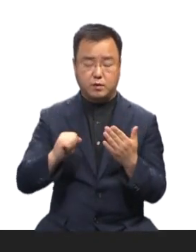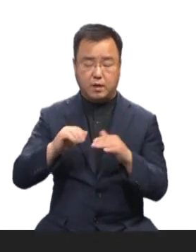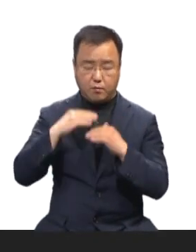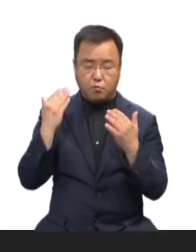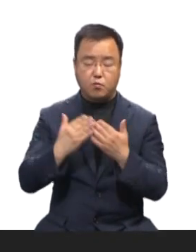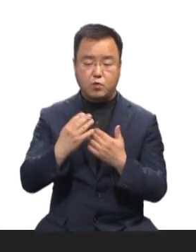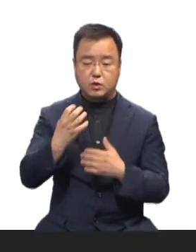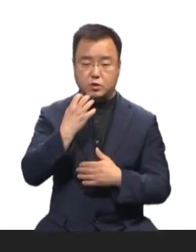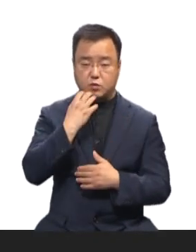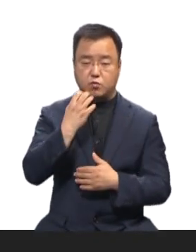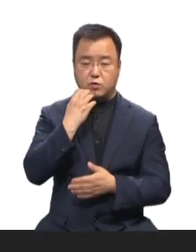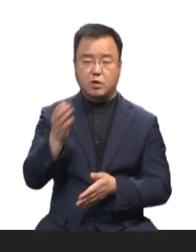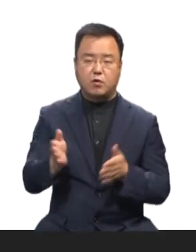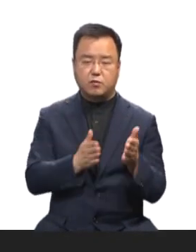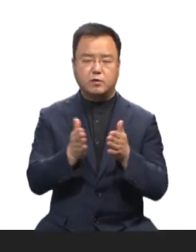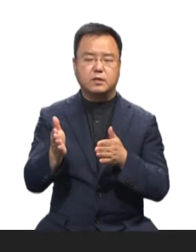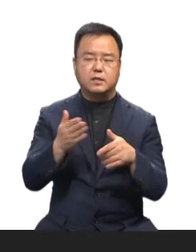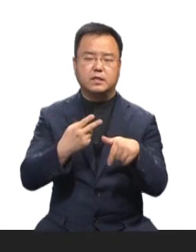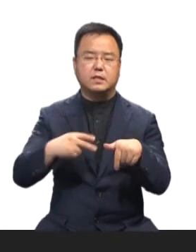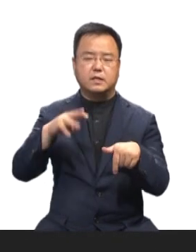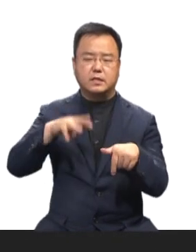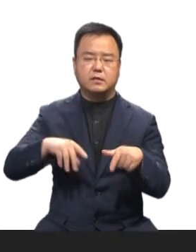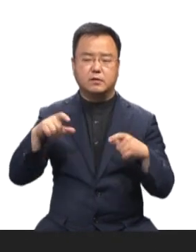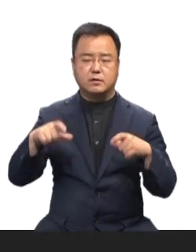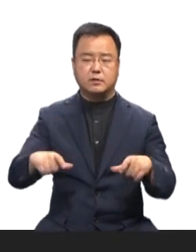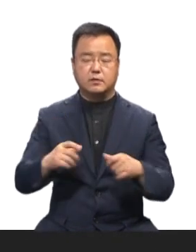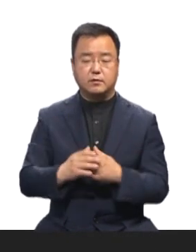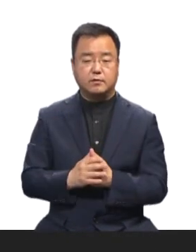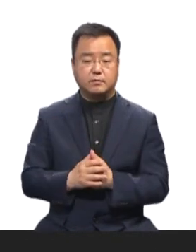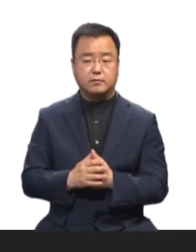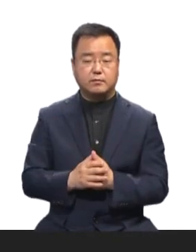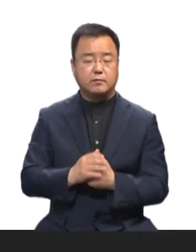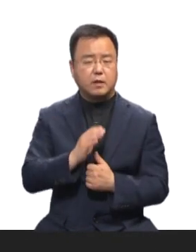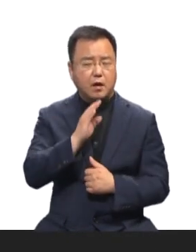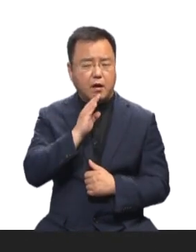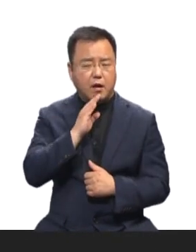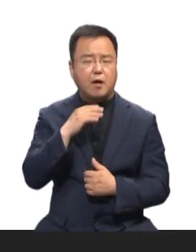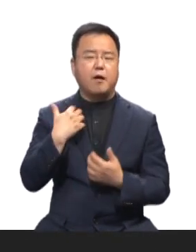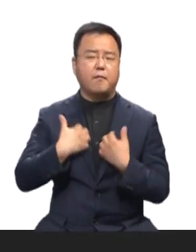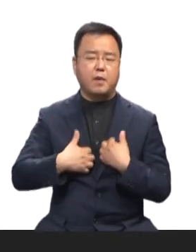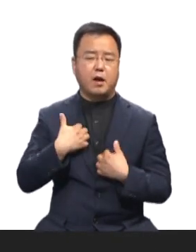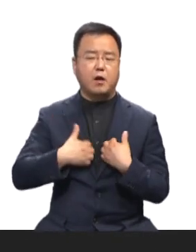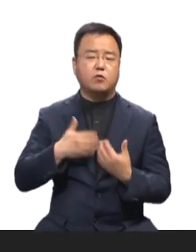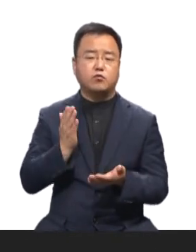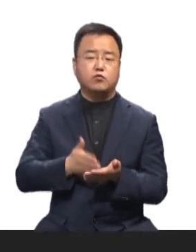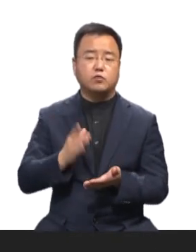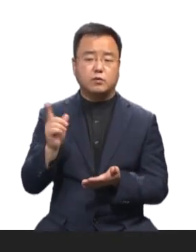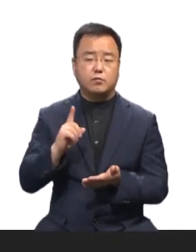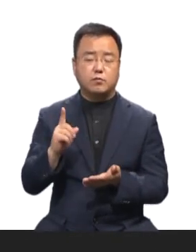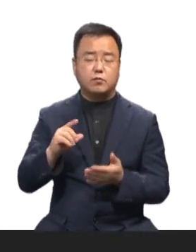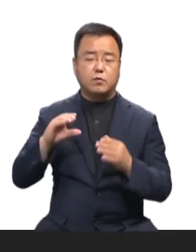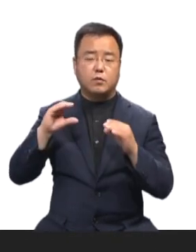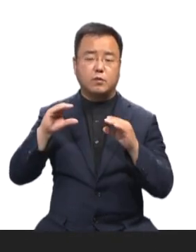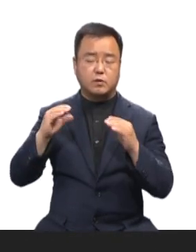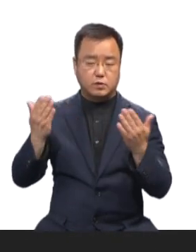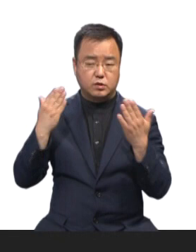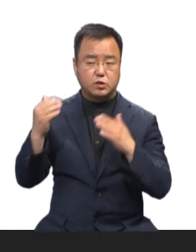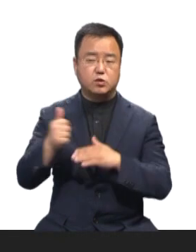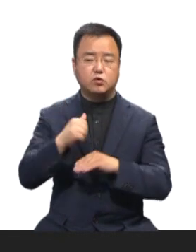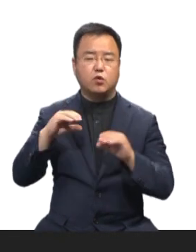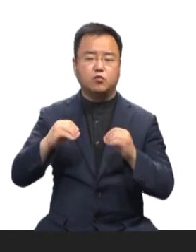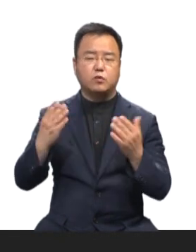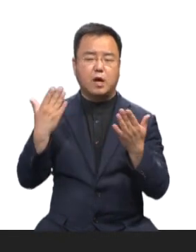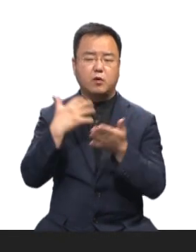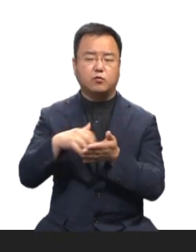서울과 경기 인천 지역에 집중 이 돼 있습니다 그래도 반가운 소식이 있다면 등교 중지 학교는 꾸준히 줄어들고 있다는